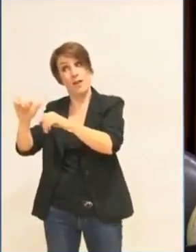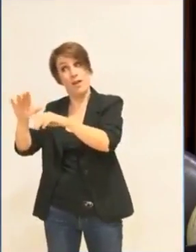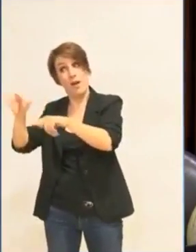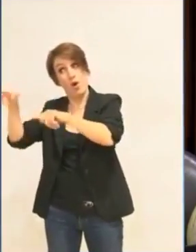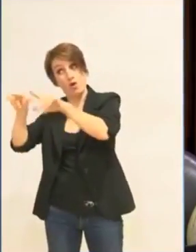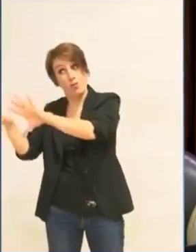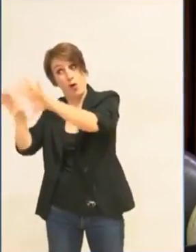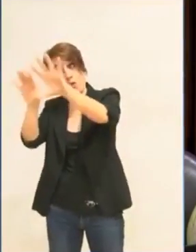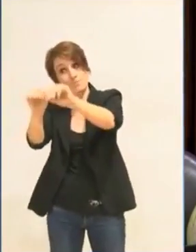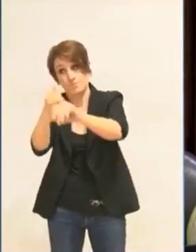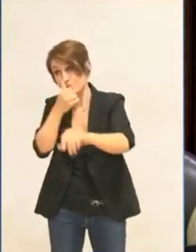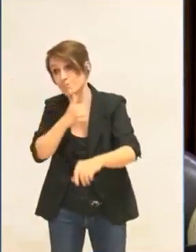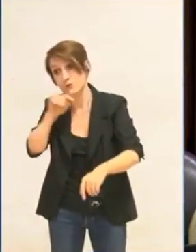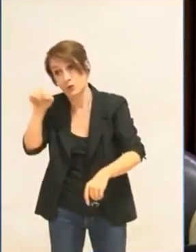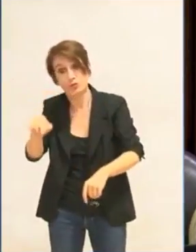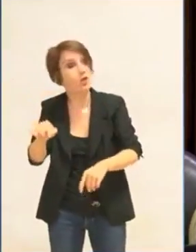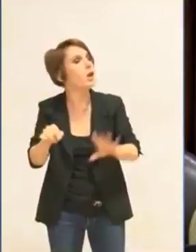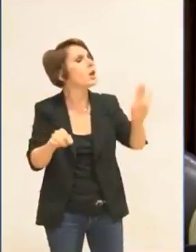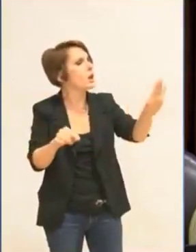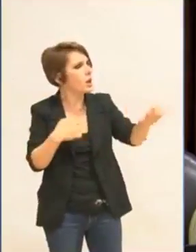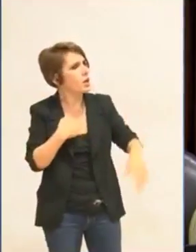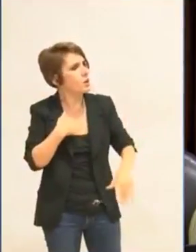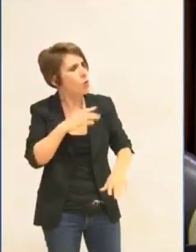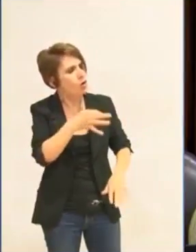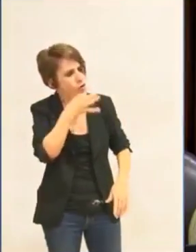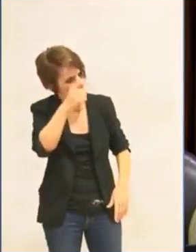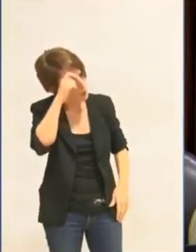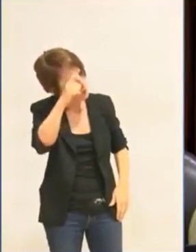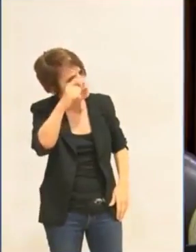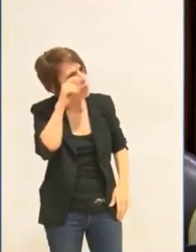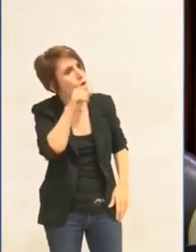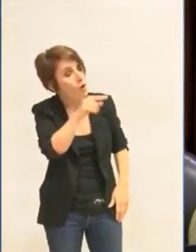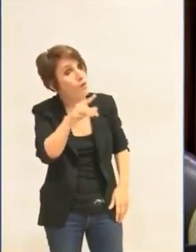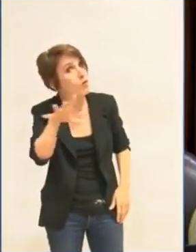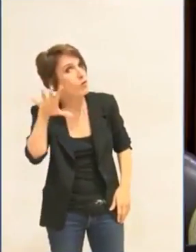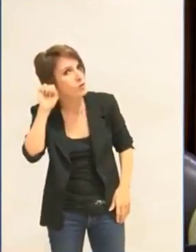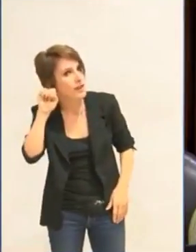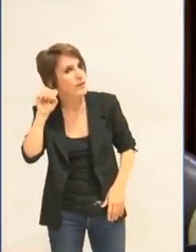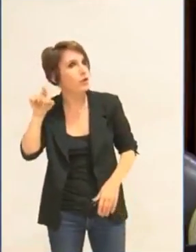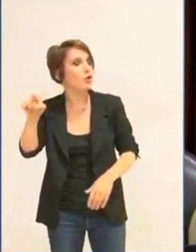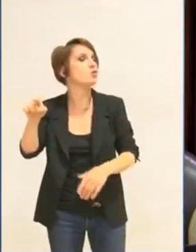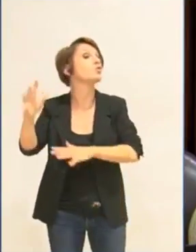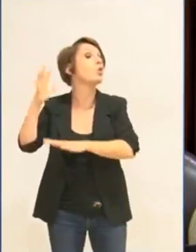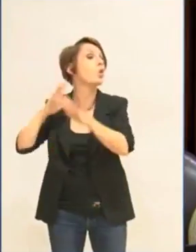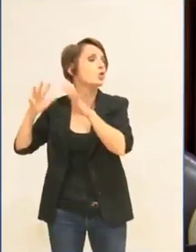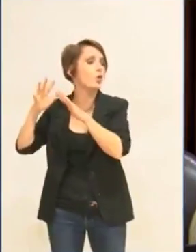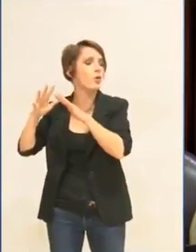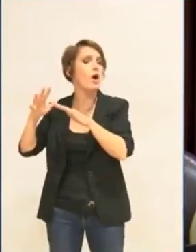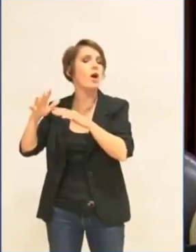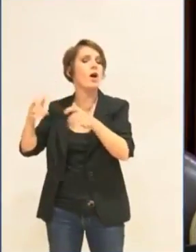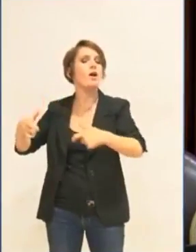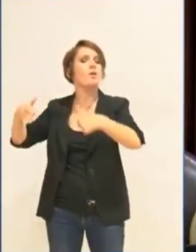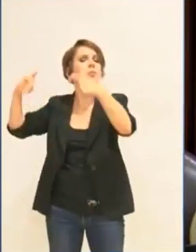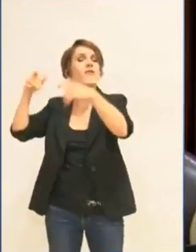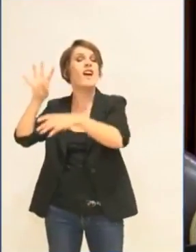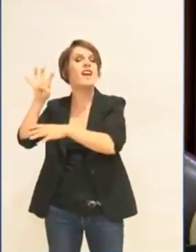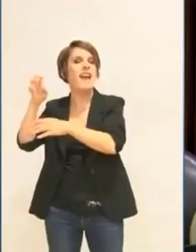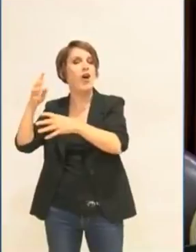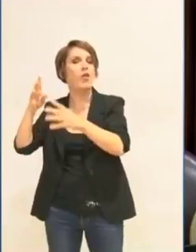décision que vous prenez concernant le relogement et le fait que vous ayez entendu les difficultés des habitants du 40, parce que c'était une des